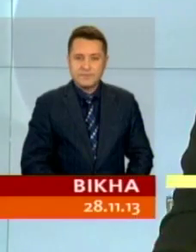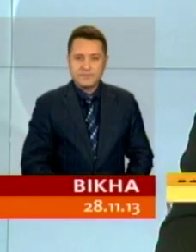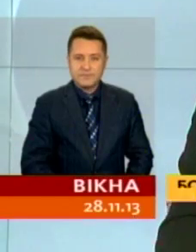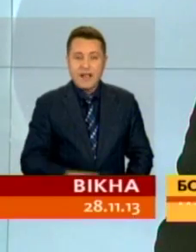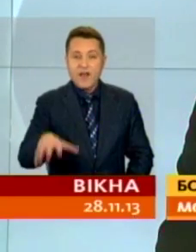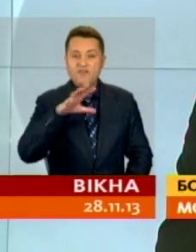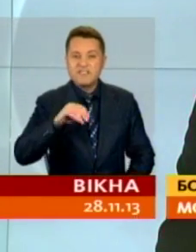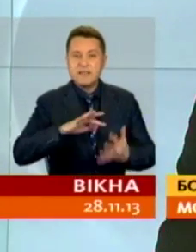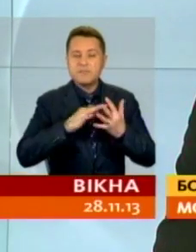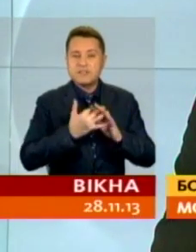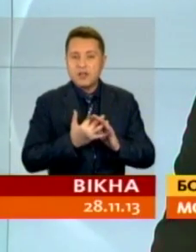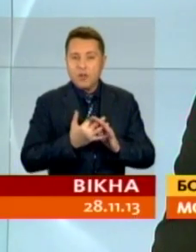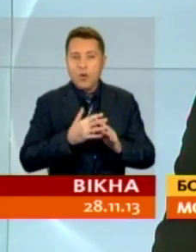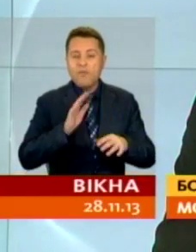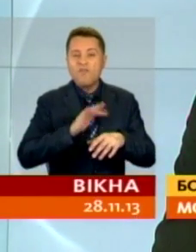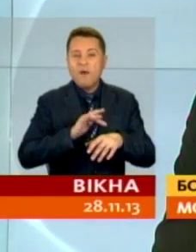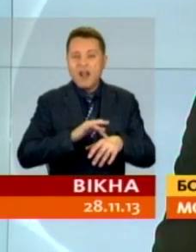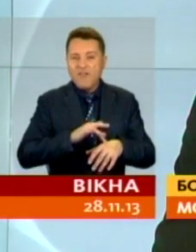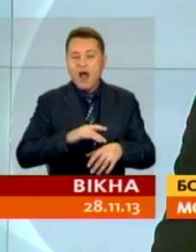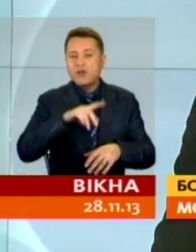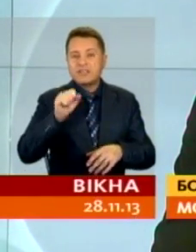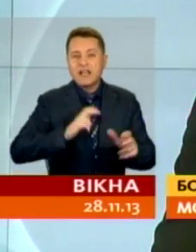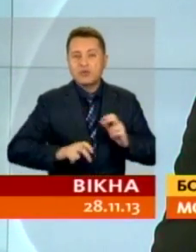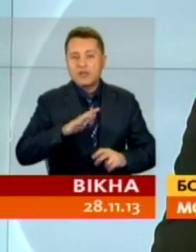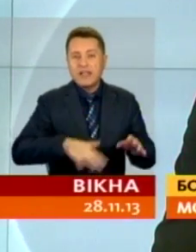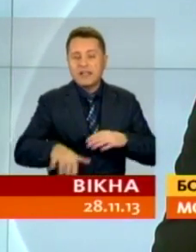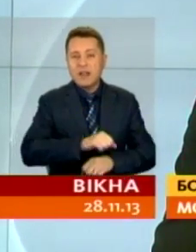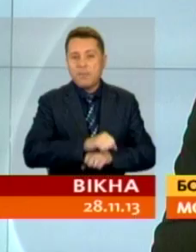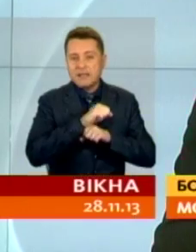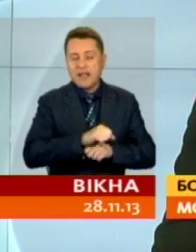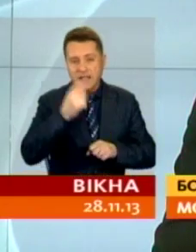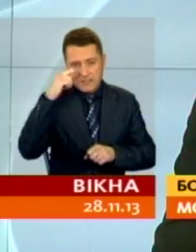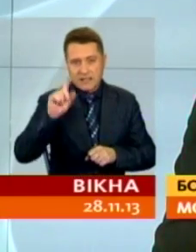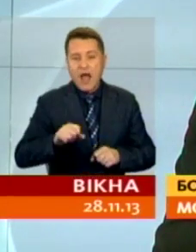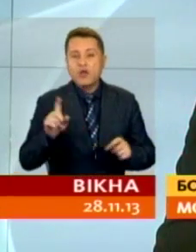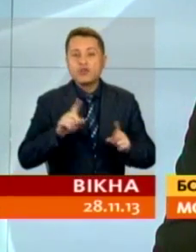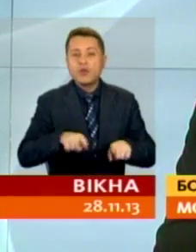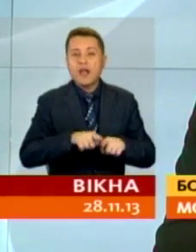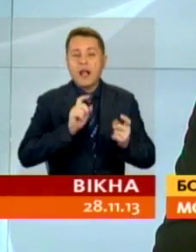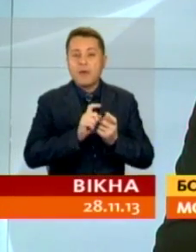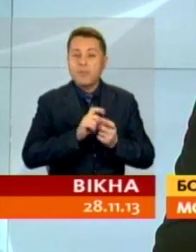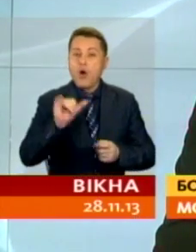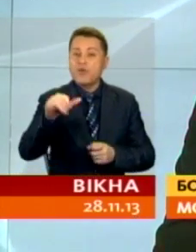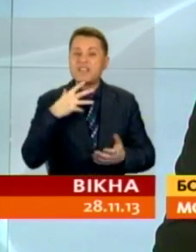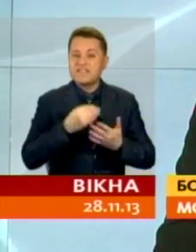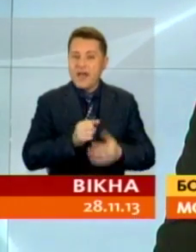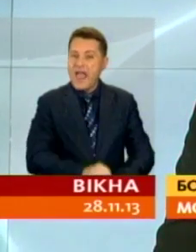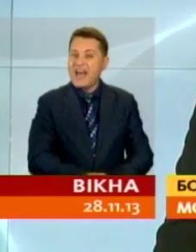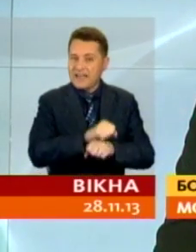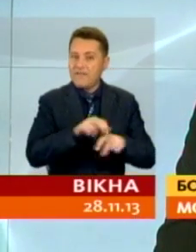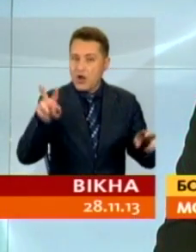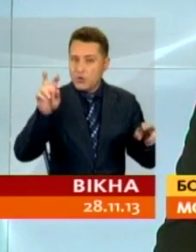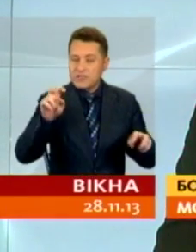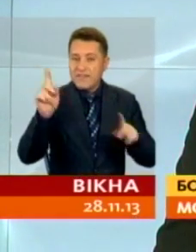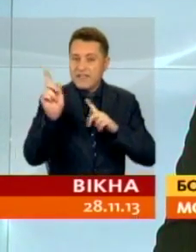Усім селом вони вболівають за студентів на майданах, бо знають зараз, як ніколи, що таке боротьба, але в них своя революція. На